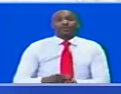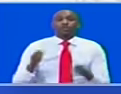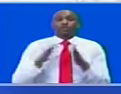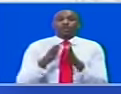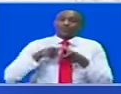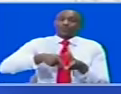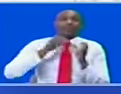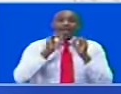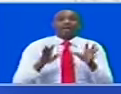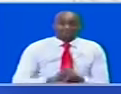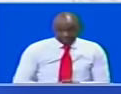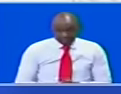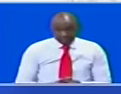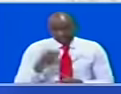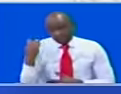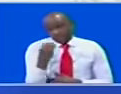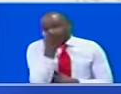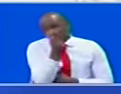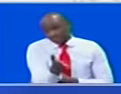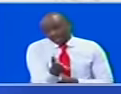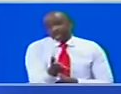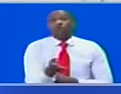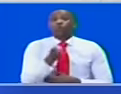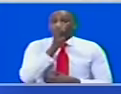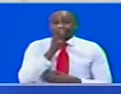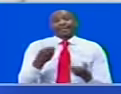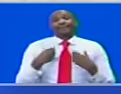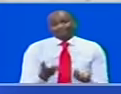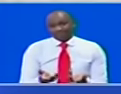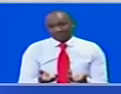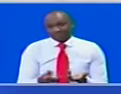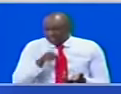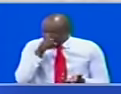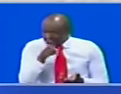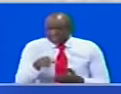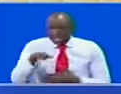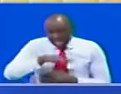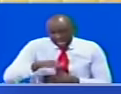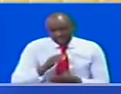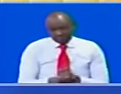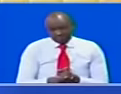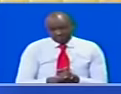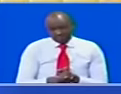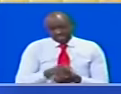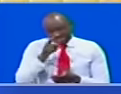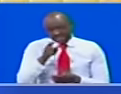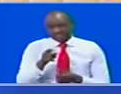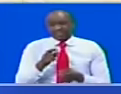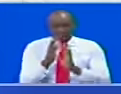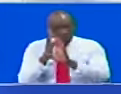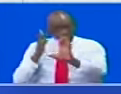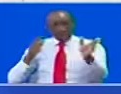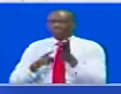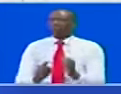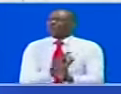Haya, watoto ndio hiyo, kupea maji naendesha. Foleni hii ndefu ya maji itakupa taswira